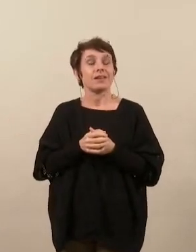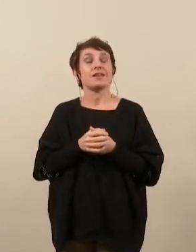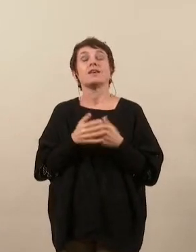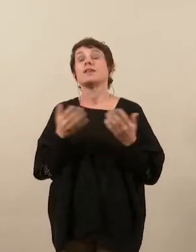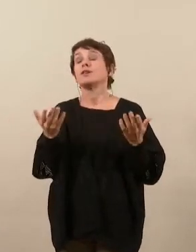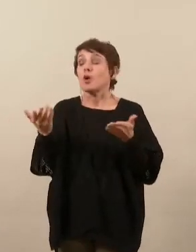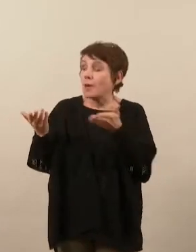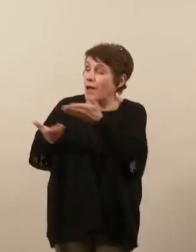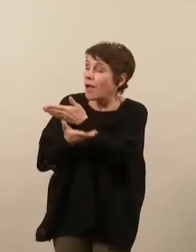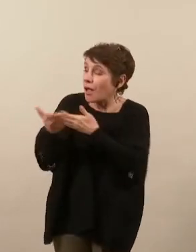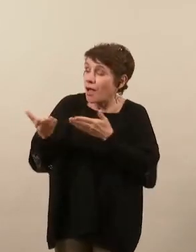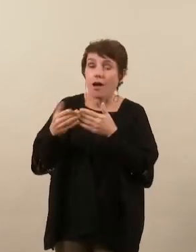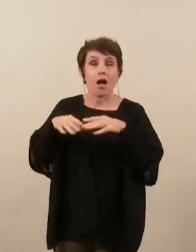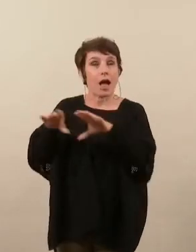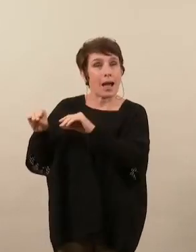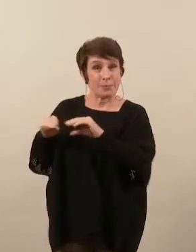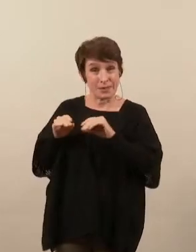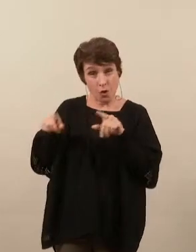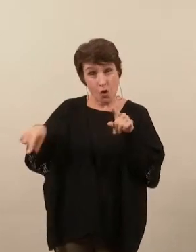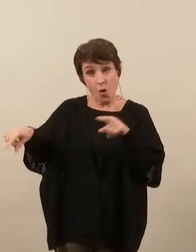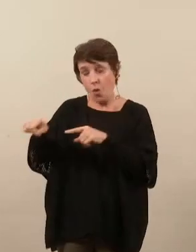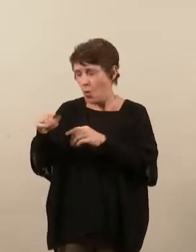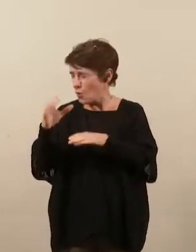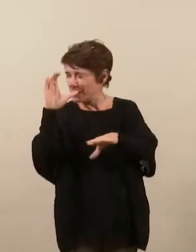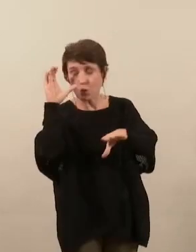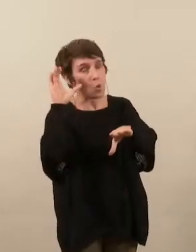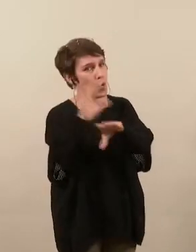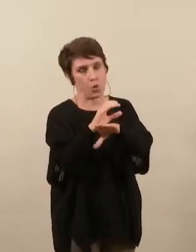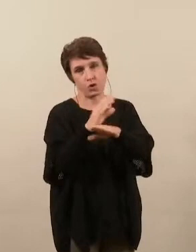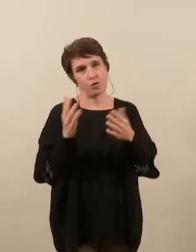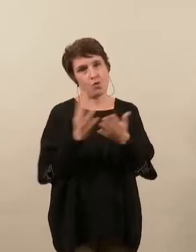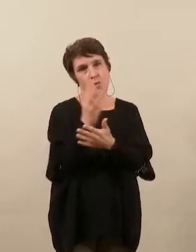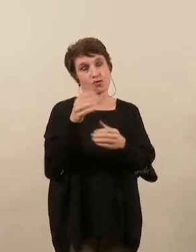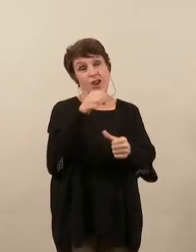concertations, les habitants sont vent debout contre ce projet.